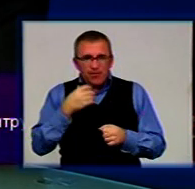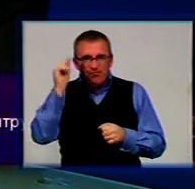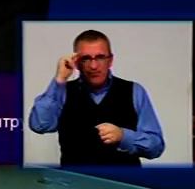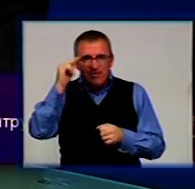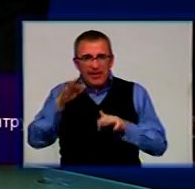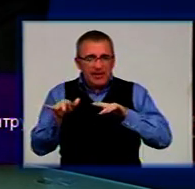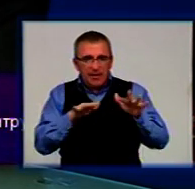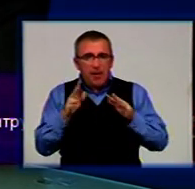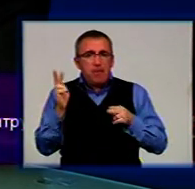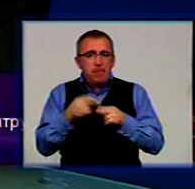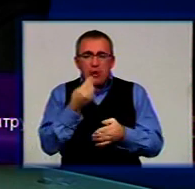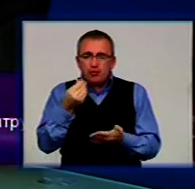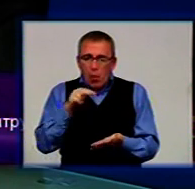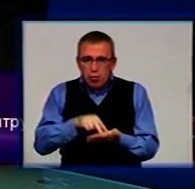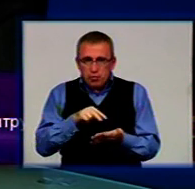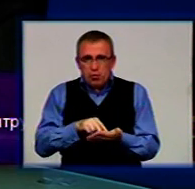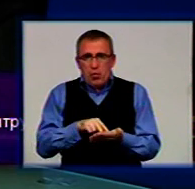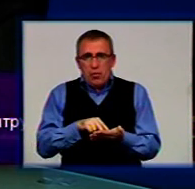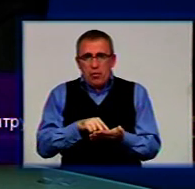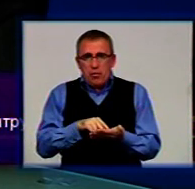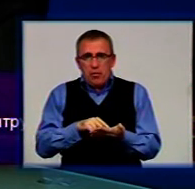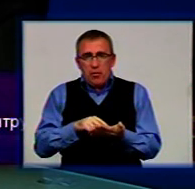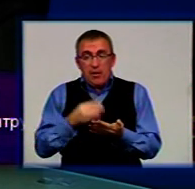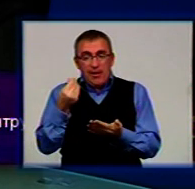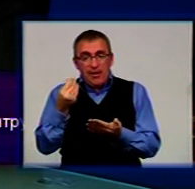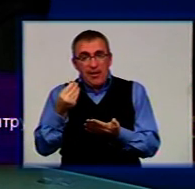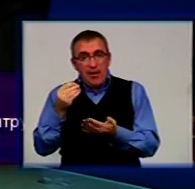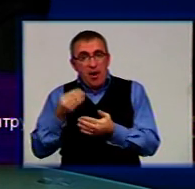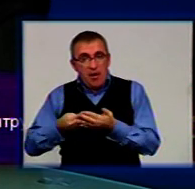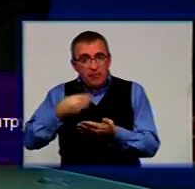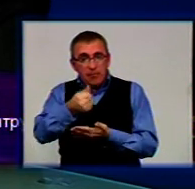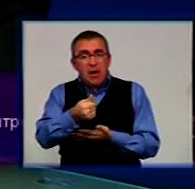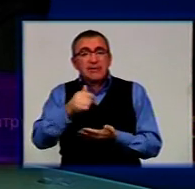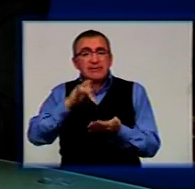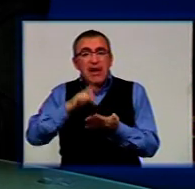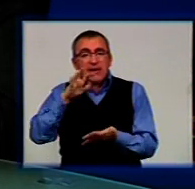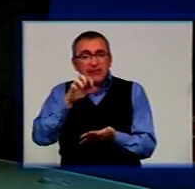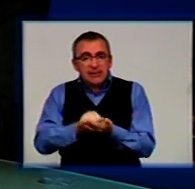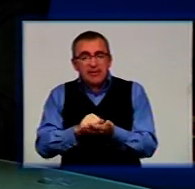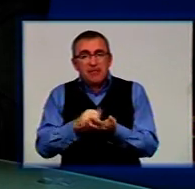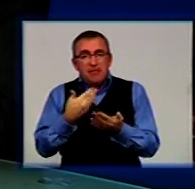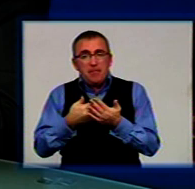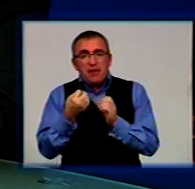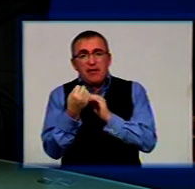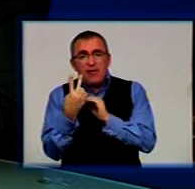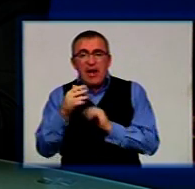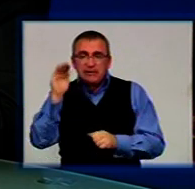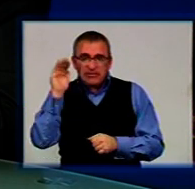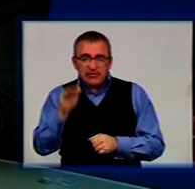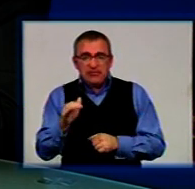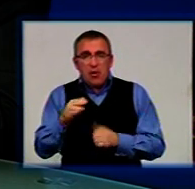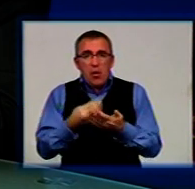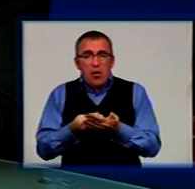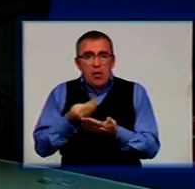діяльності безкоштовно. Дане навчання оплачує центр зайнятості, це мінімум